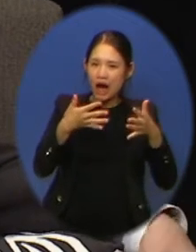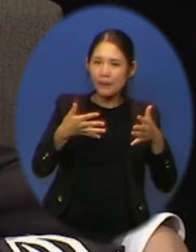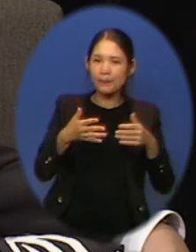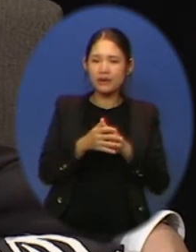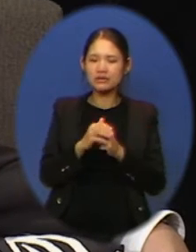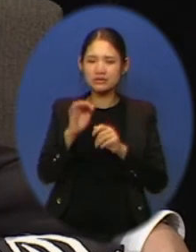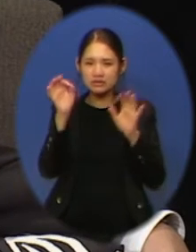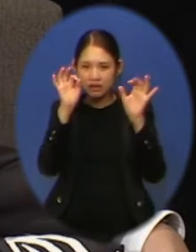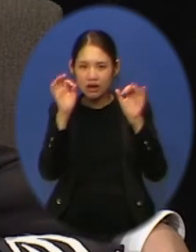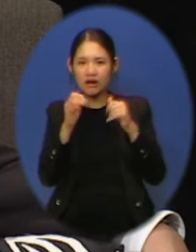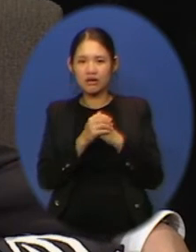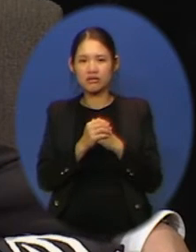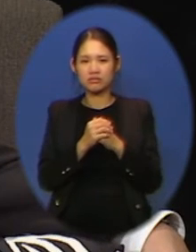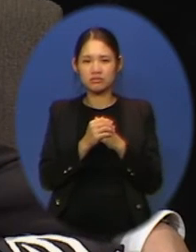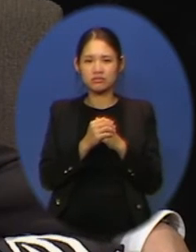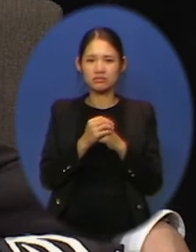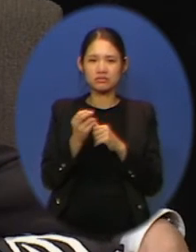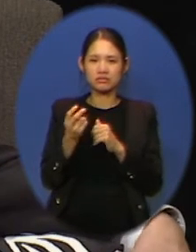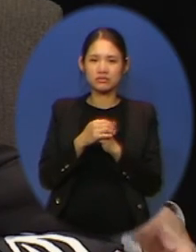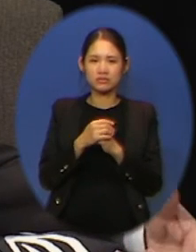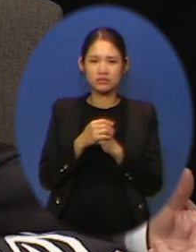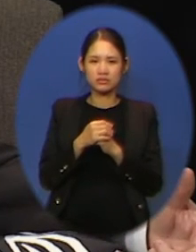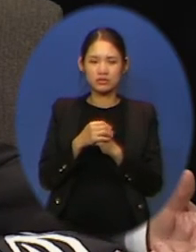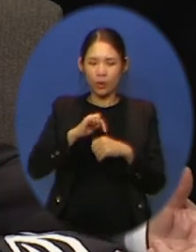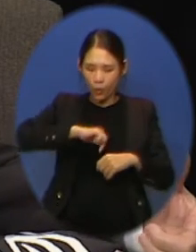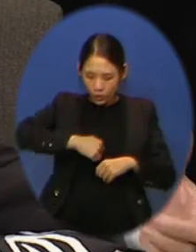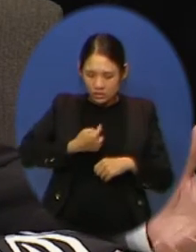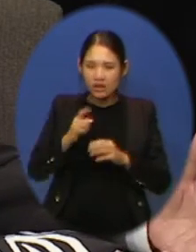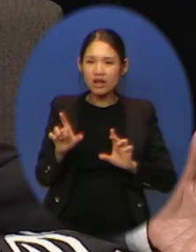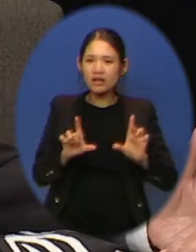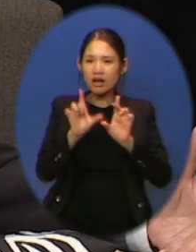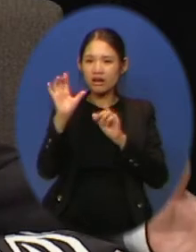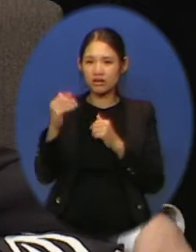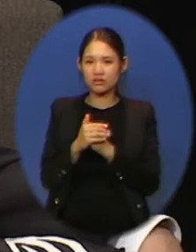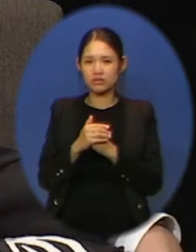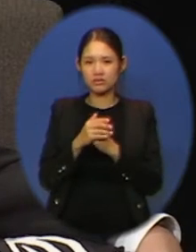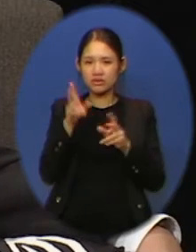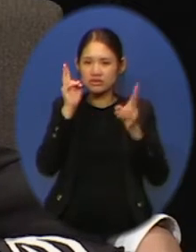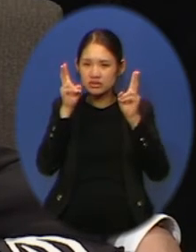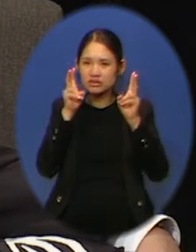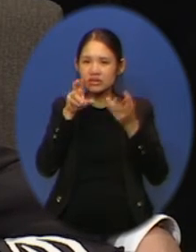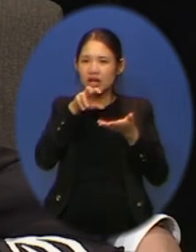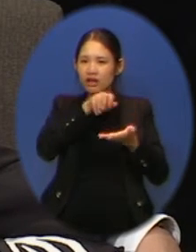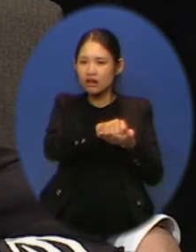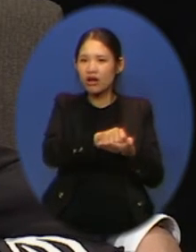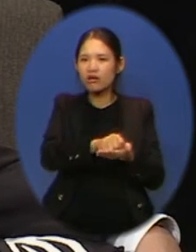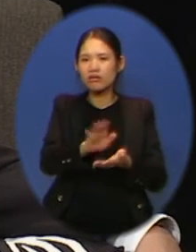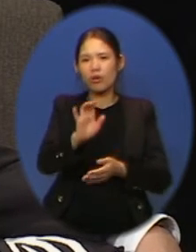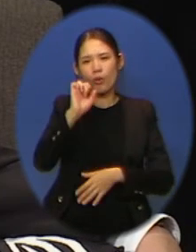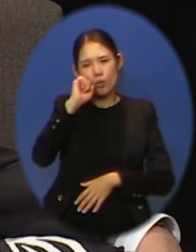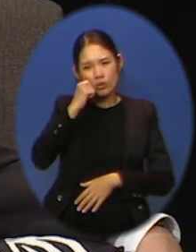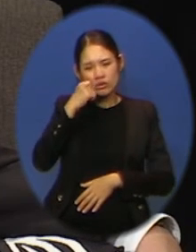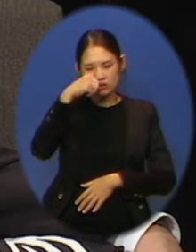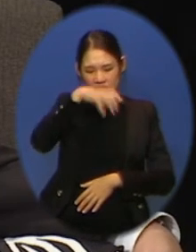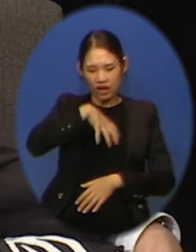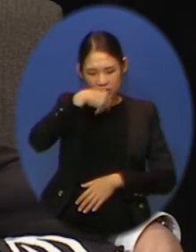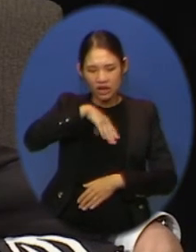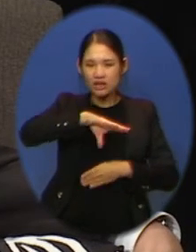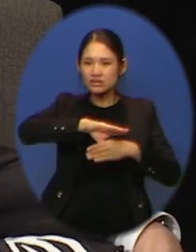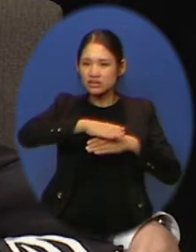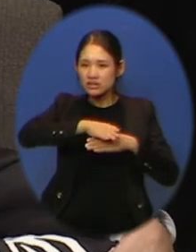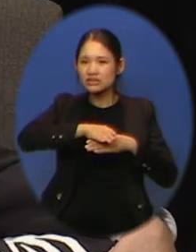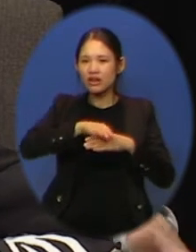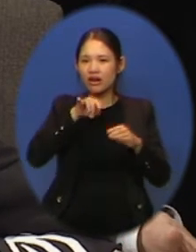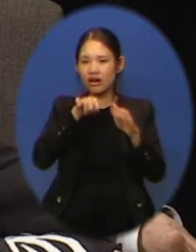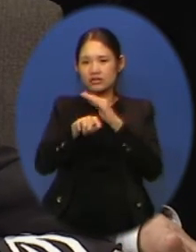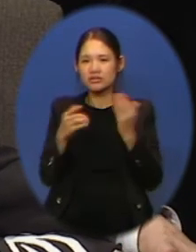해야죠. 또 직장에 나가려니까 뭐 그때 있어요 직장이 식당에서 일하는 거밖에 밤에는 식당에서